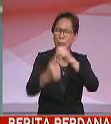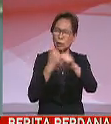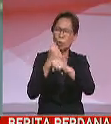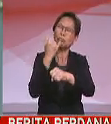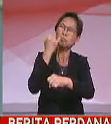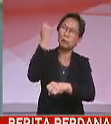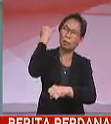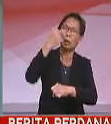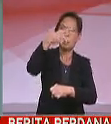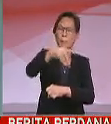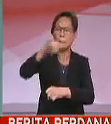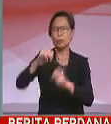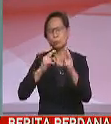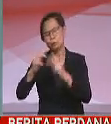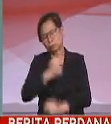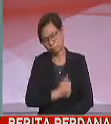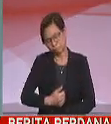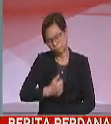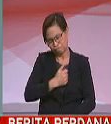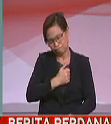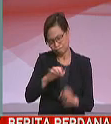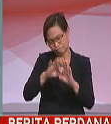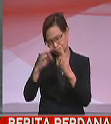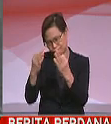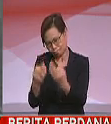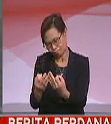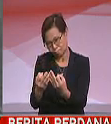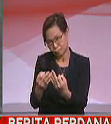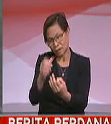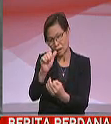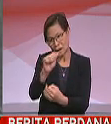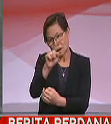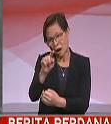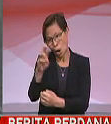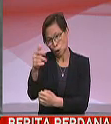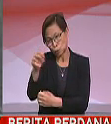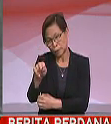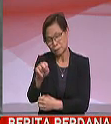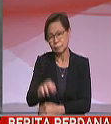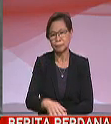Pihak PPJ turut mengucapkan takziah kepada keluarga Allahyarham Azwan.